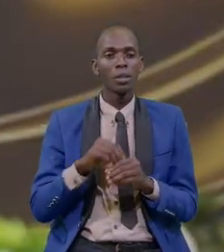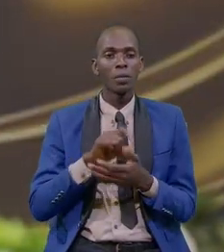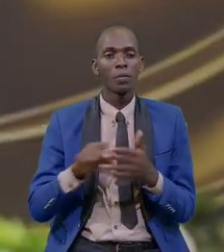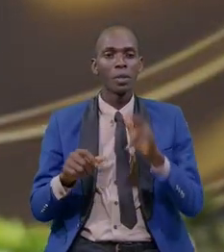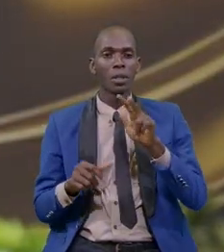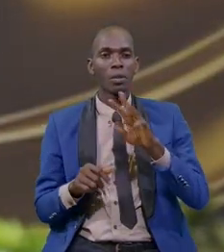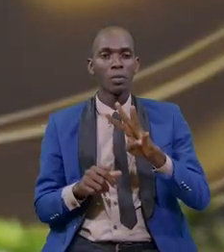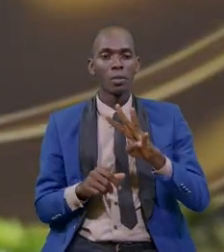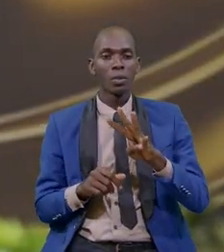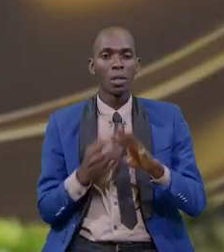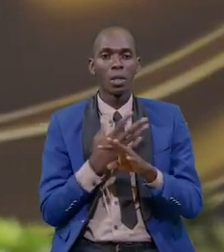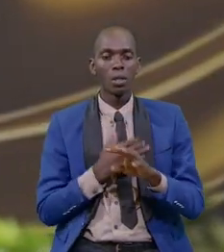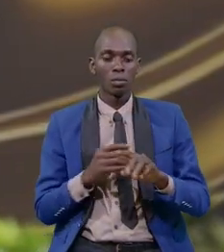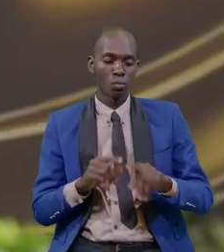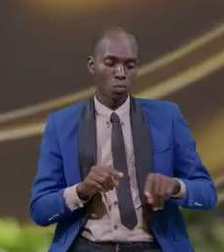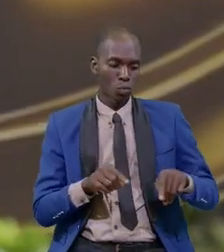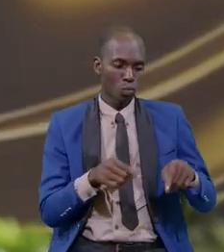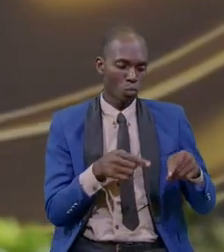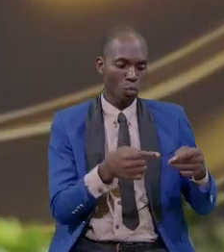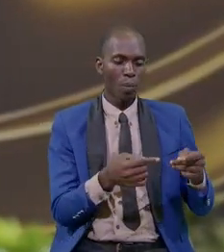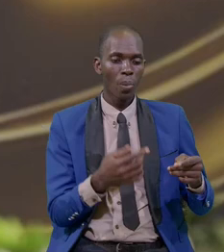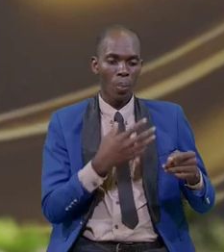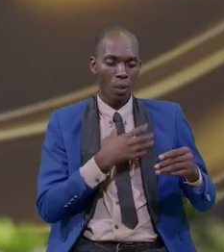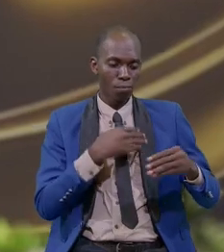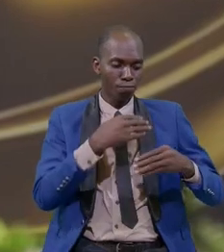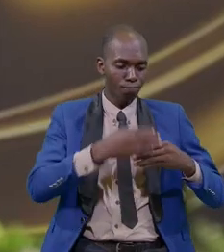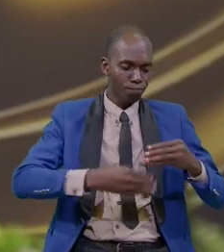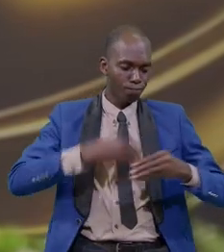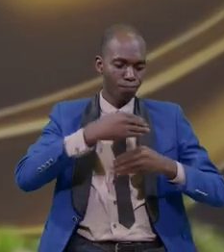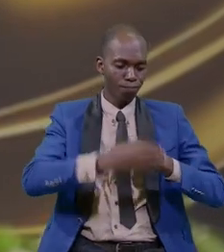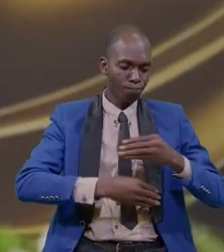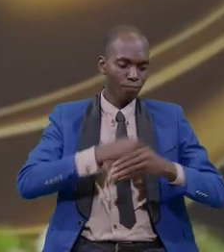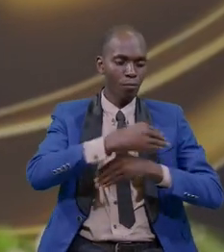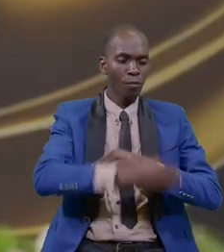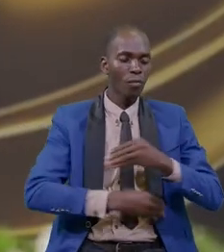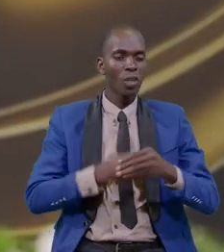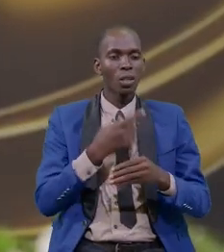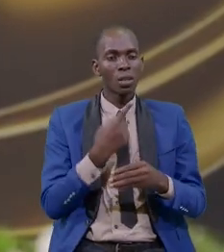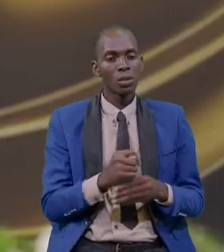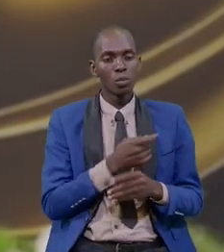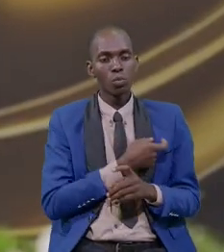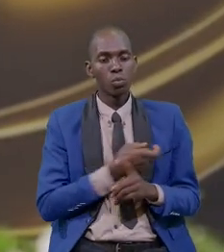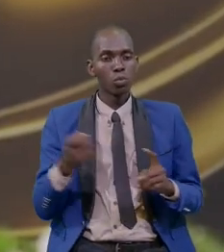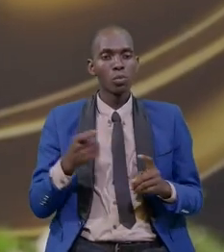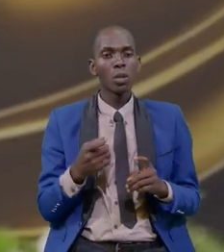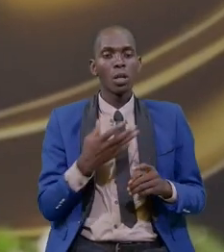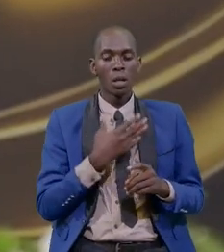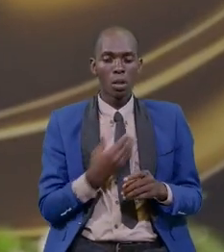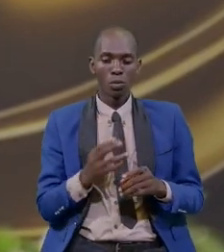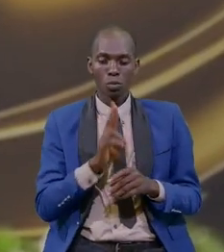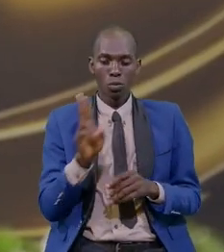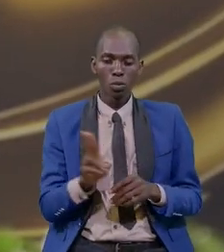et banda ses plaies. Les premiers soins. Il lui a donné les premiers soins. Et il versa de